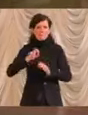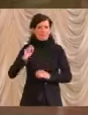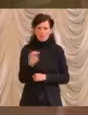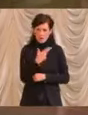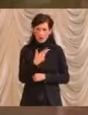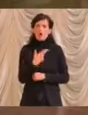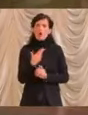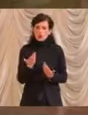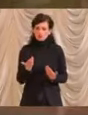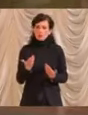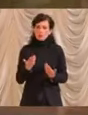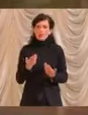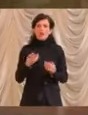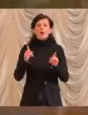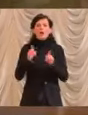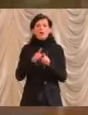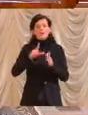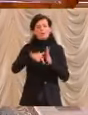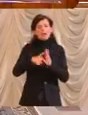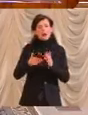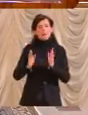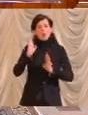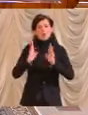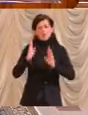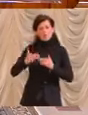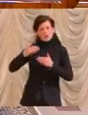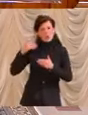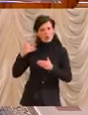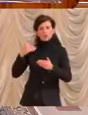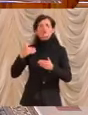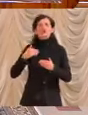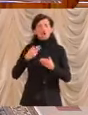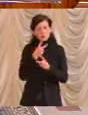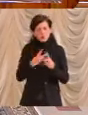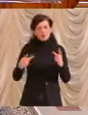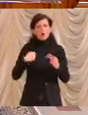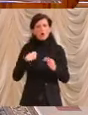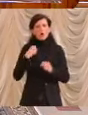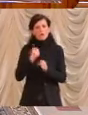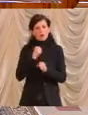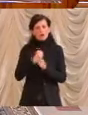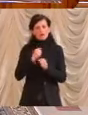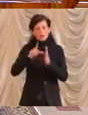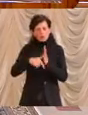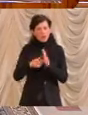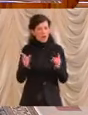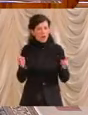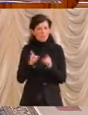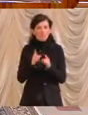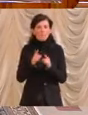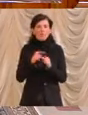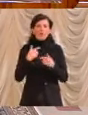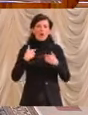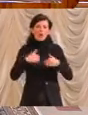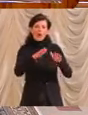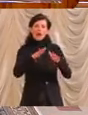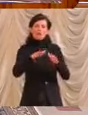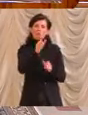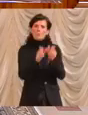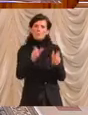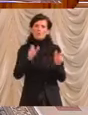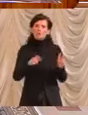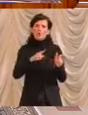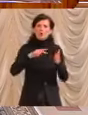tradizionali, con una rapidità senza precedenti, ma può comunque lasciare scoperte delle persone, ed è quindi necessario